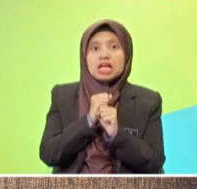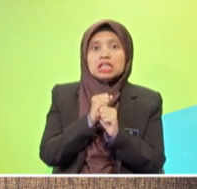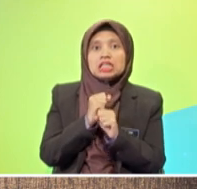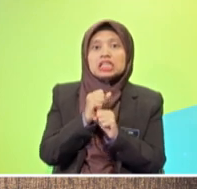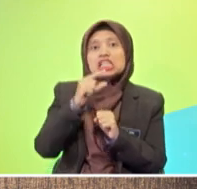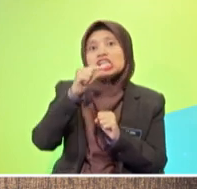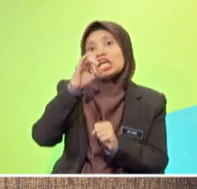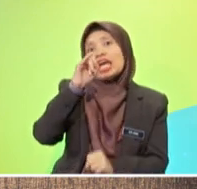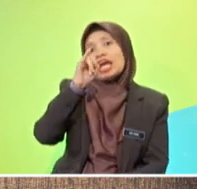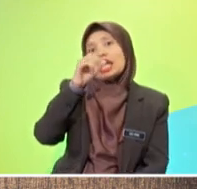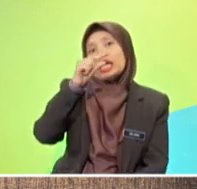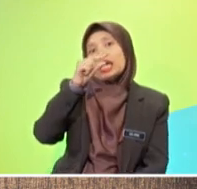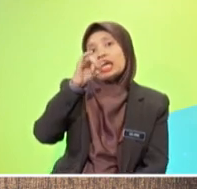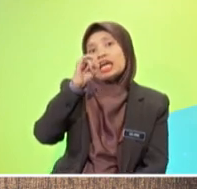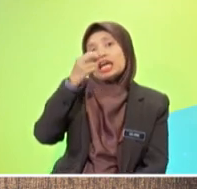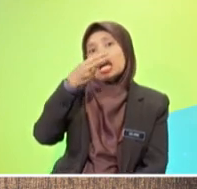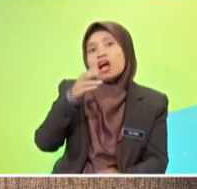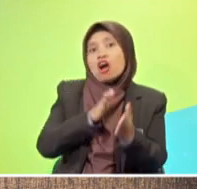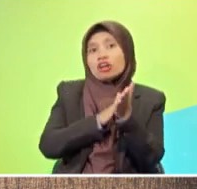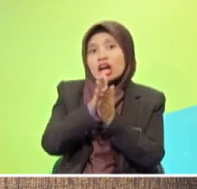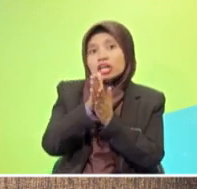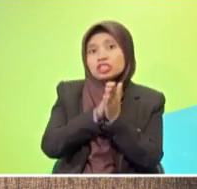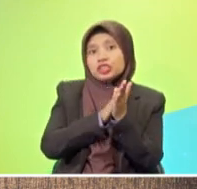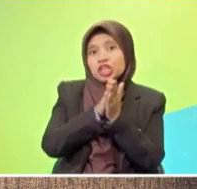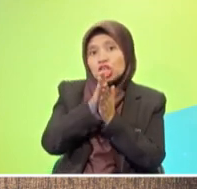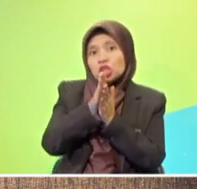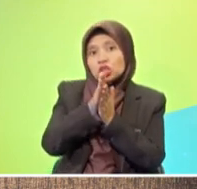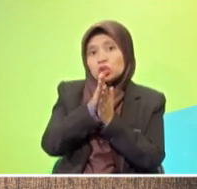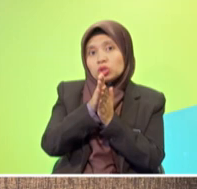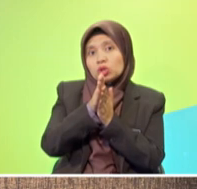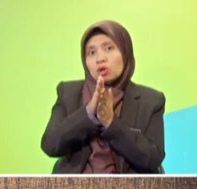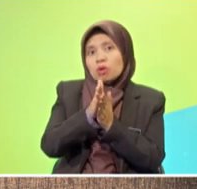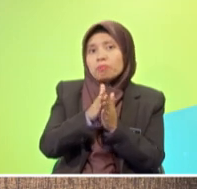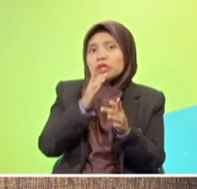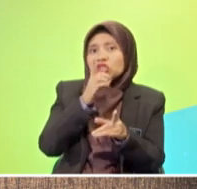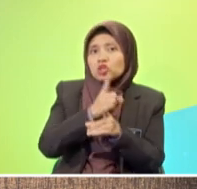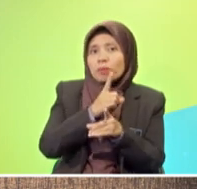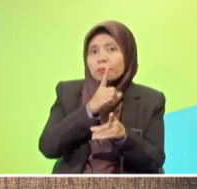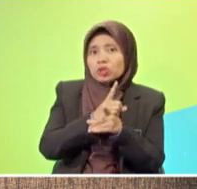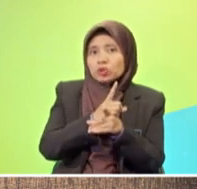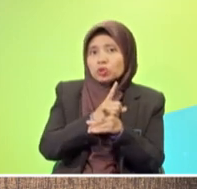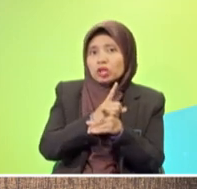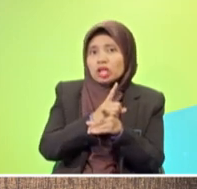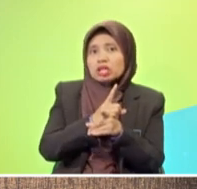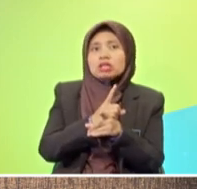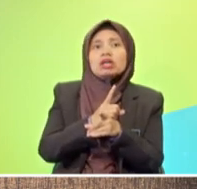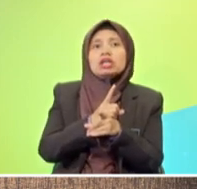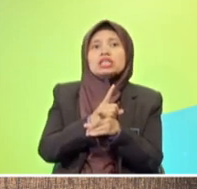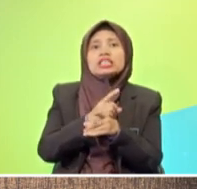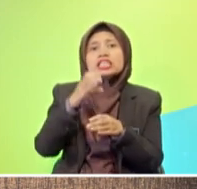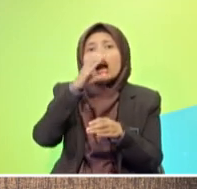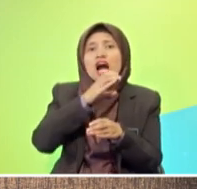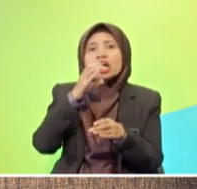sebagai contohnya sikap kikir Pak Belalang yang bersungguh-sungguh menyelesaikan teka-teki